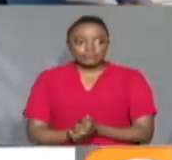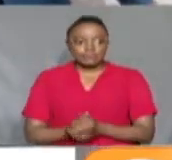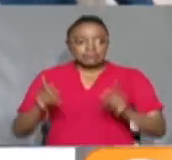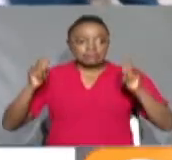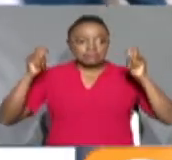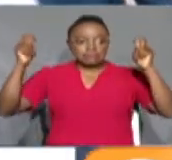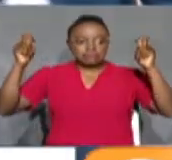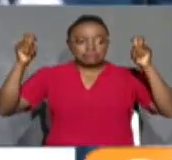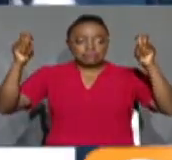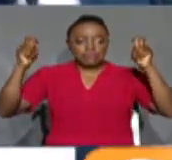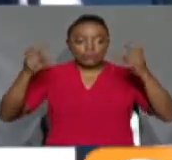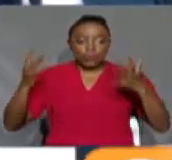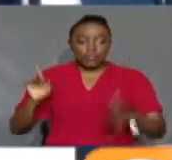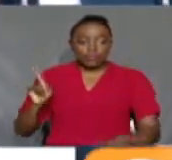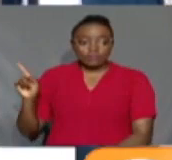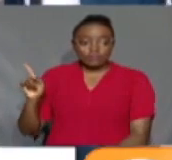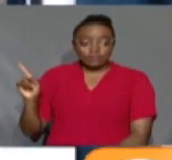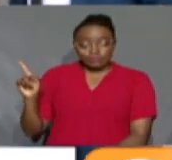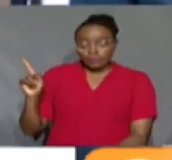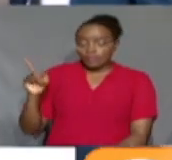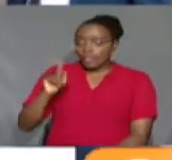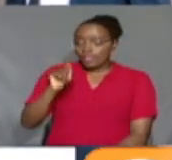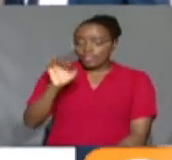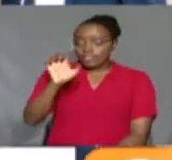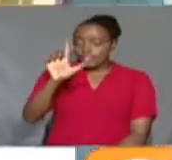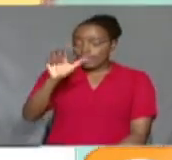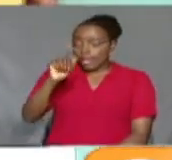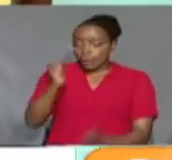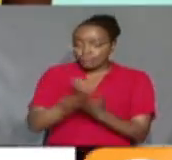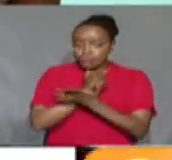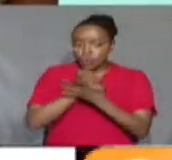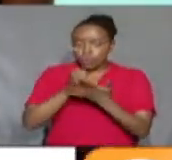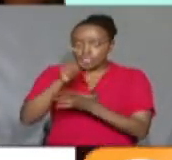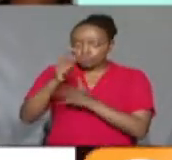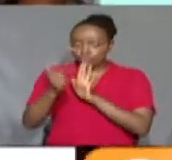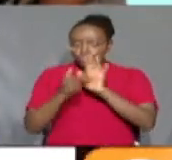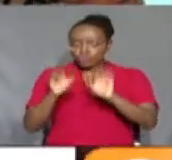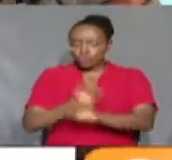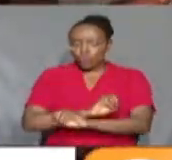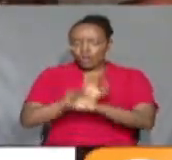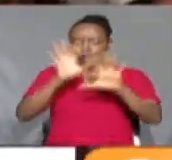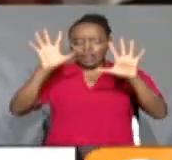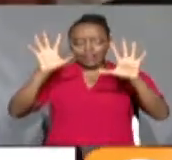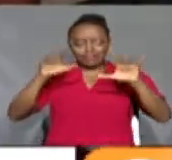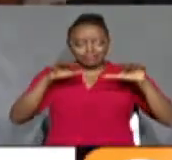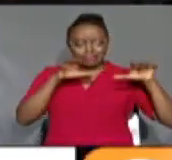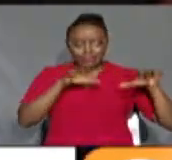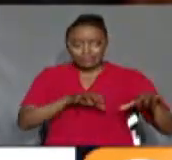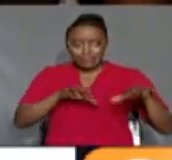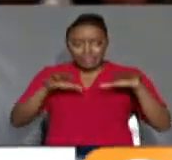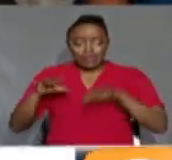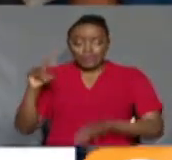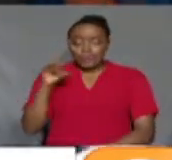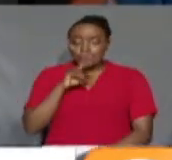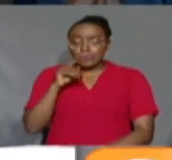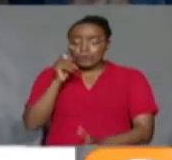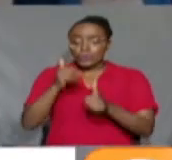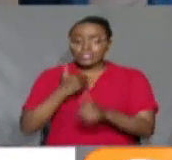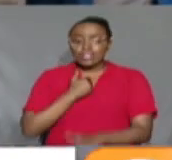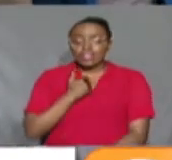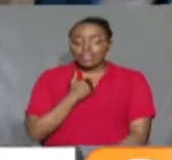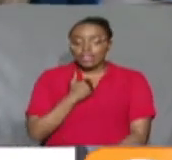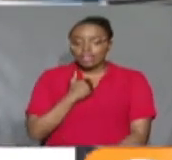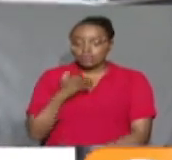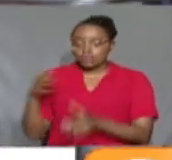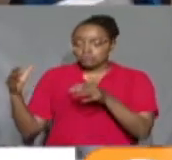Kuandamana kwao nje ya jumba hili la Teleposta na kufika hapa Jumanne ya leo ni ishara ya masikitiko makubwa ambayo wameyapitia.